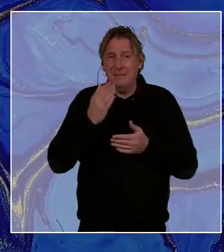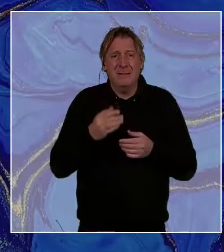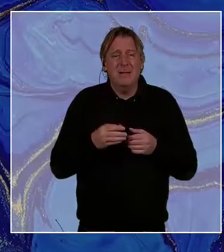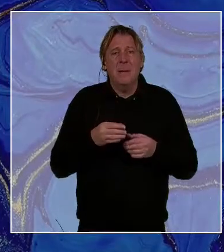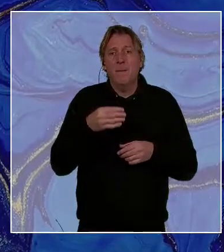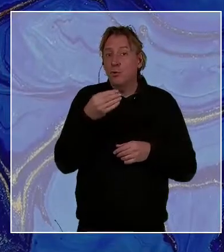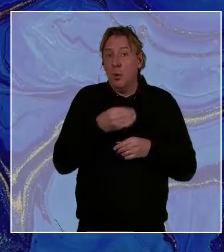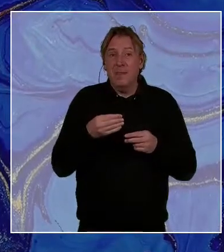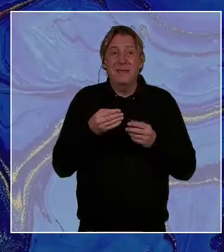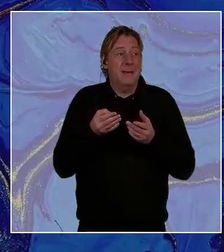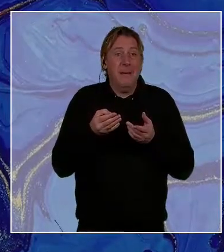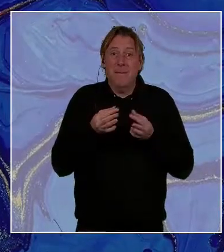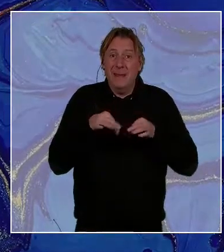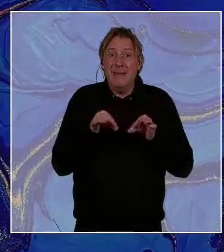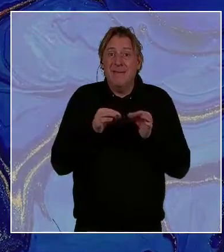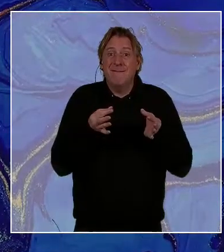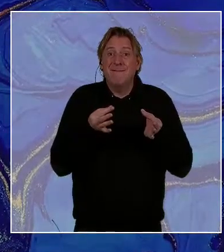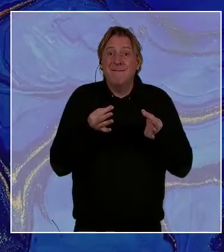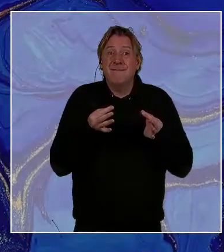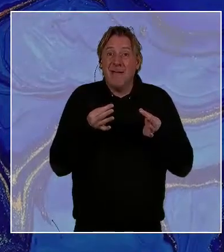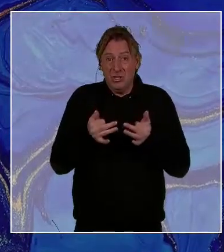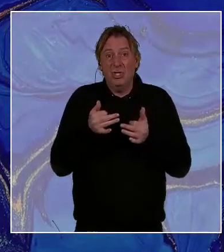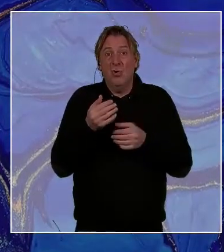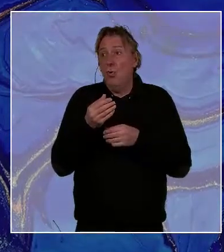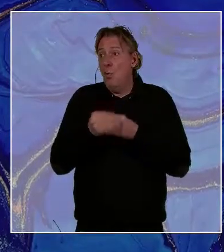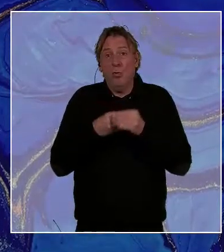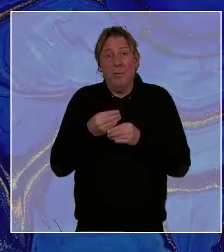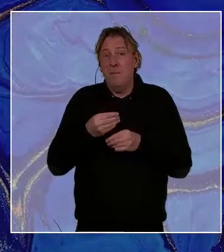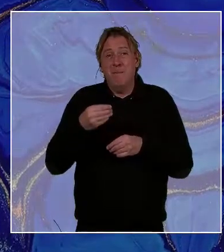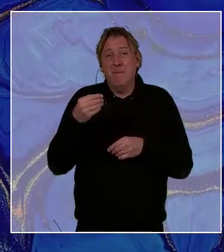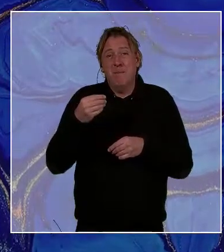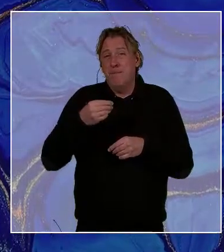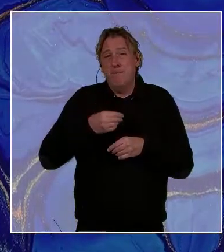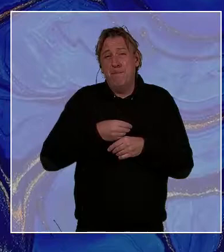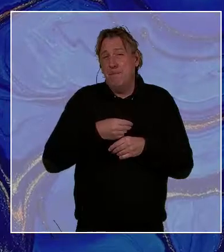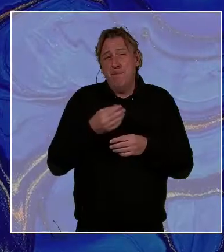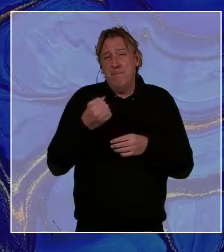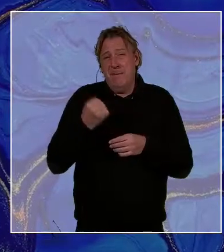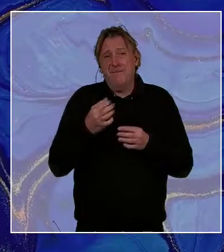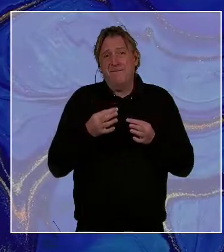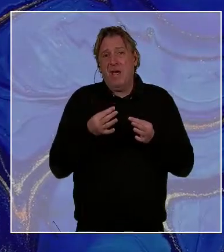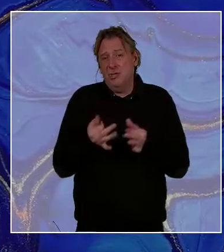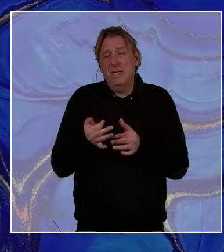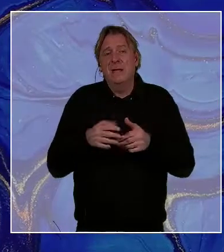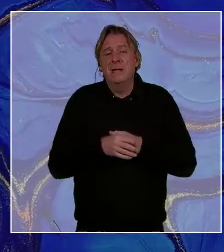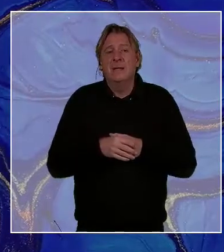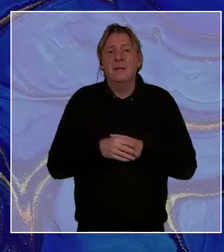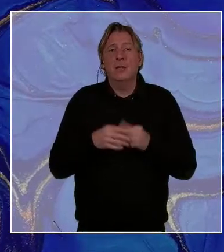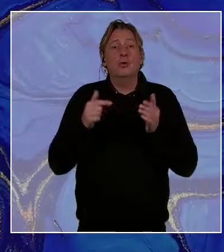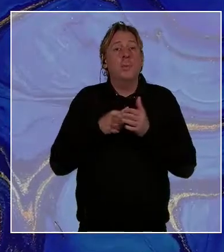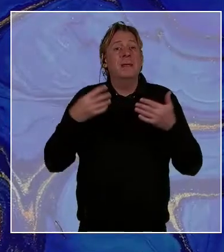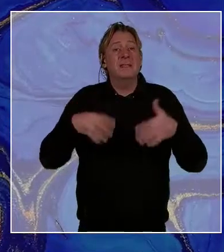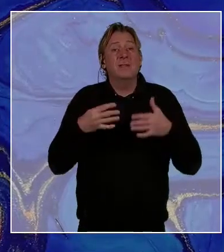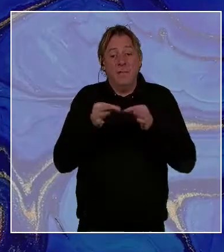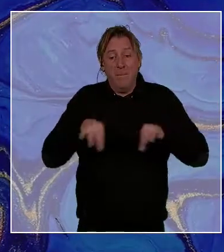les plus vulnérables du monde. Pour vous donner un exemple, l'an dernier, en 2019, le pays